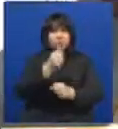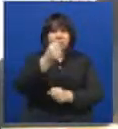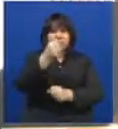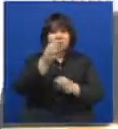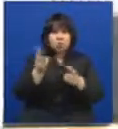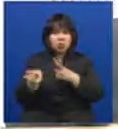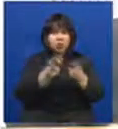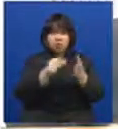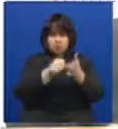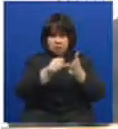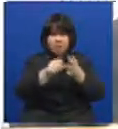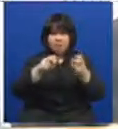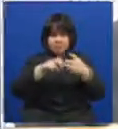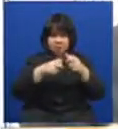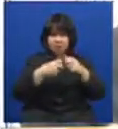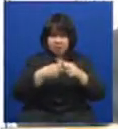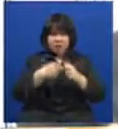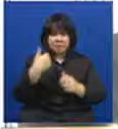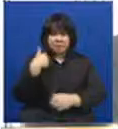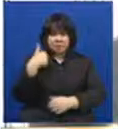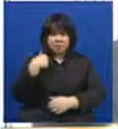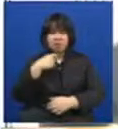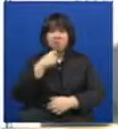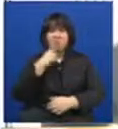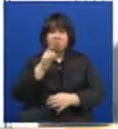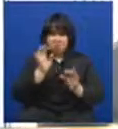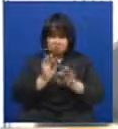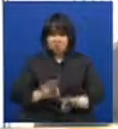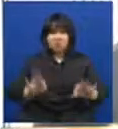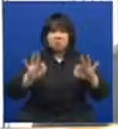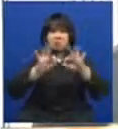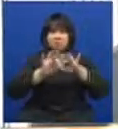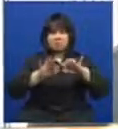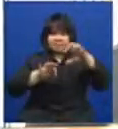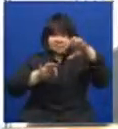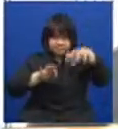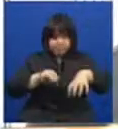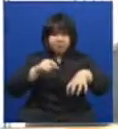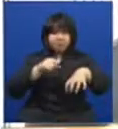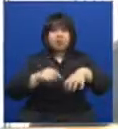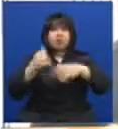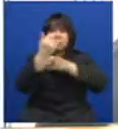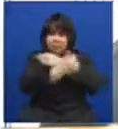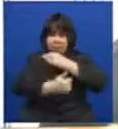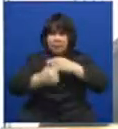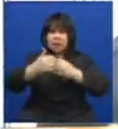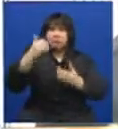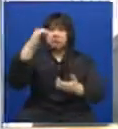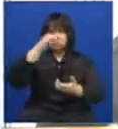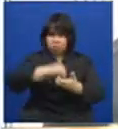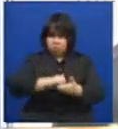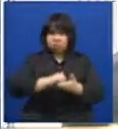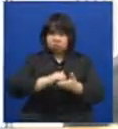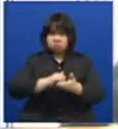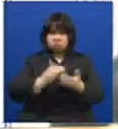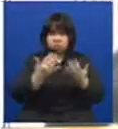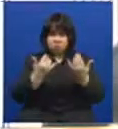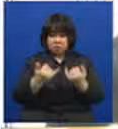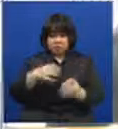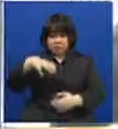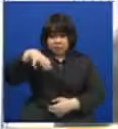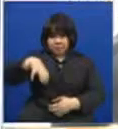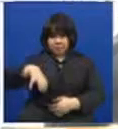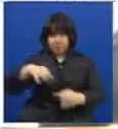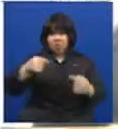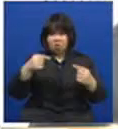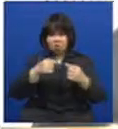ดีในการแก้ไขปัญหาแล้วก็ย้ำนะคะว่าองค์กรระหว่างประเทศต้องเข้ามาร่วมมือซึ่งสำนักงานข้าหลวงใหญ่ผู้ลี้ภัย